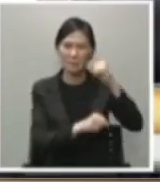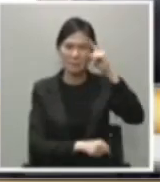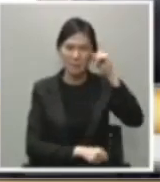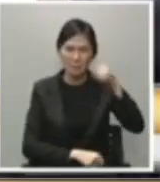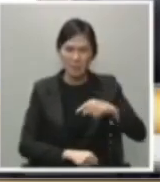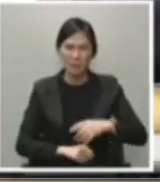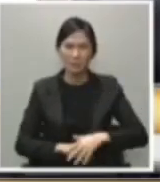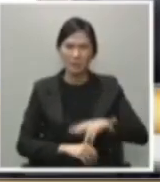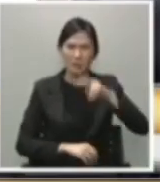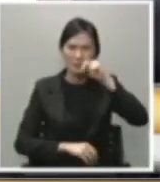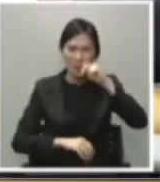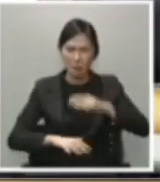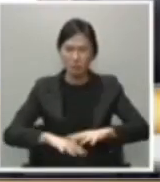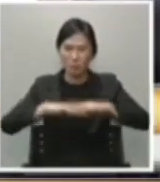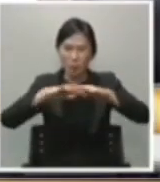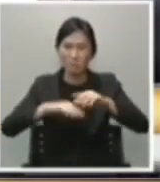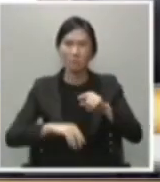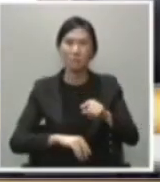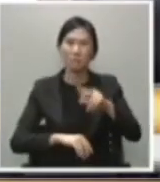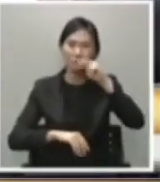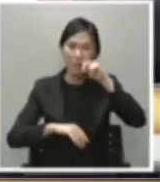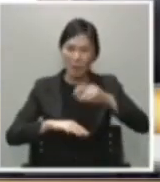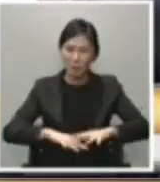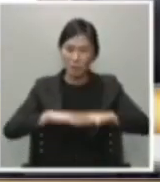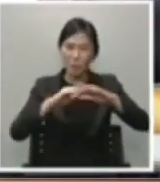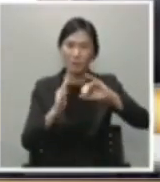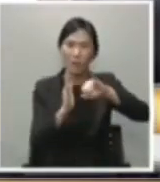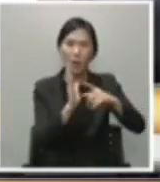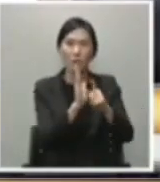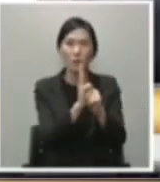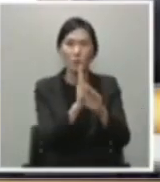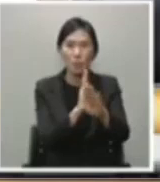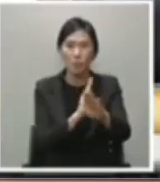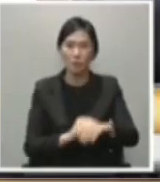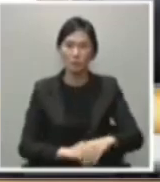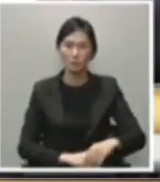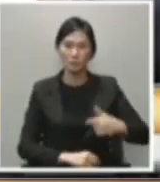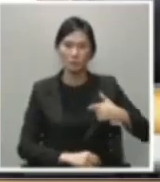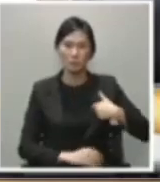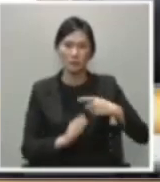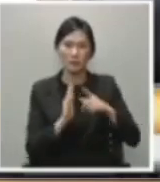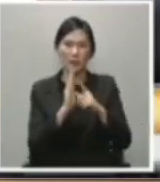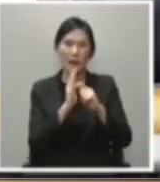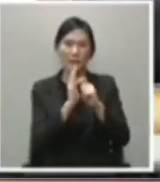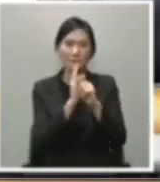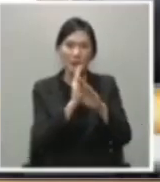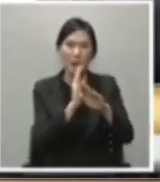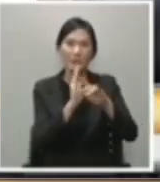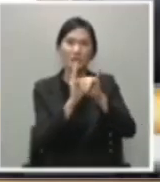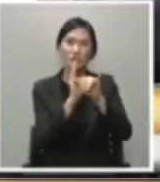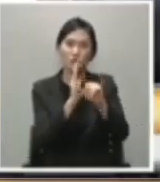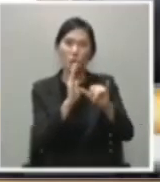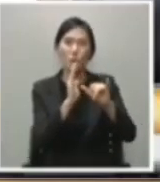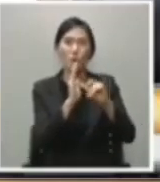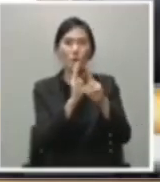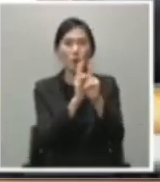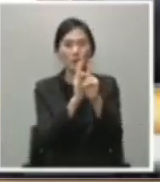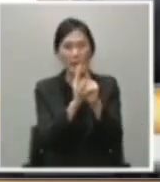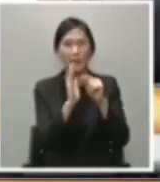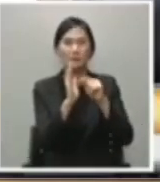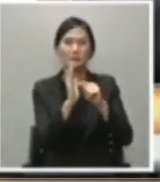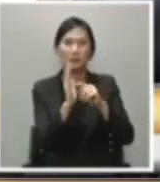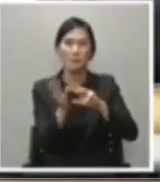น้ำท่วมครับท่านน้ำท่วมอุบลอำนาจยโสธรร้อยเอ็ดขอนแก่นสารคามท่านบอกว่า